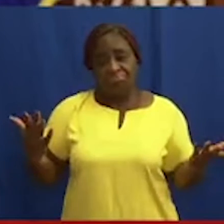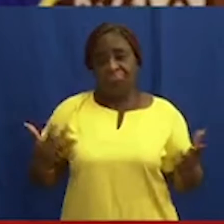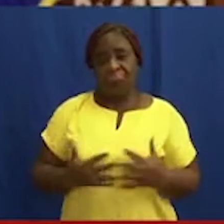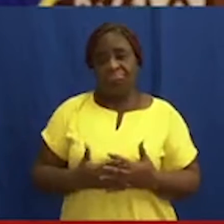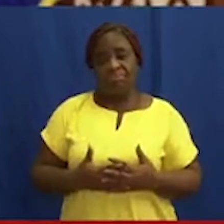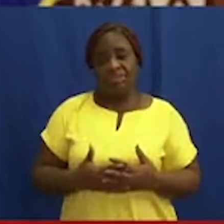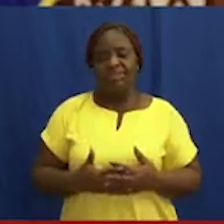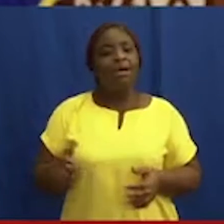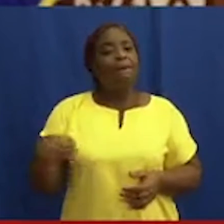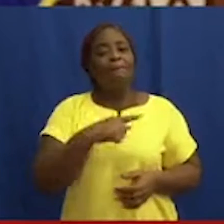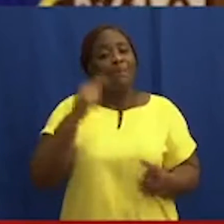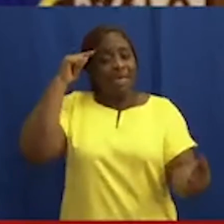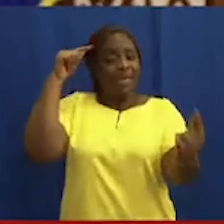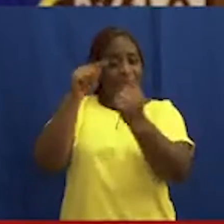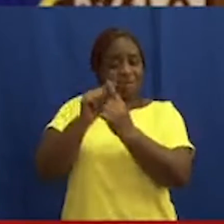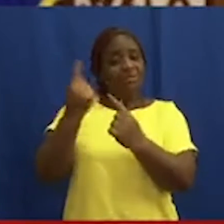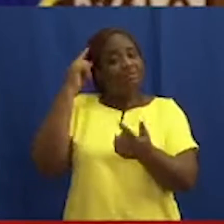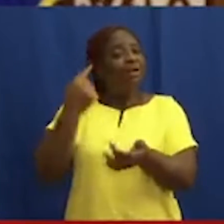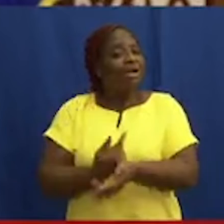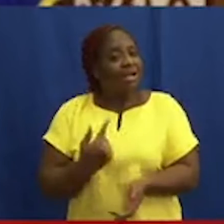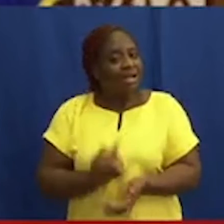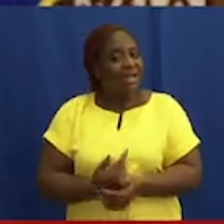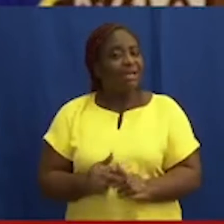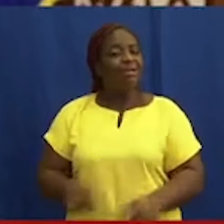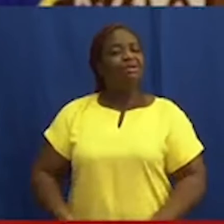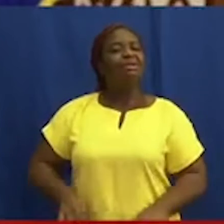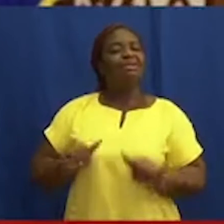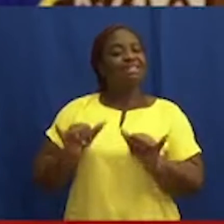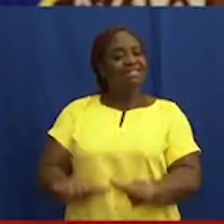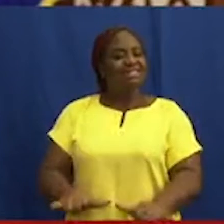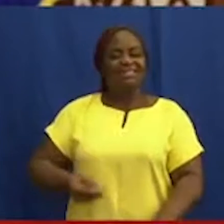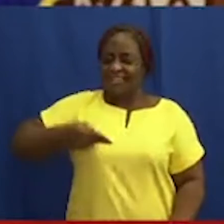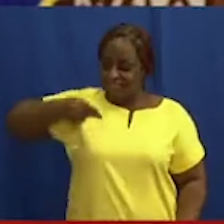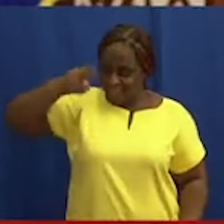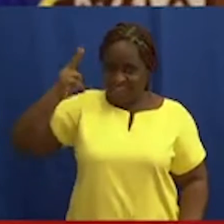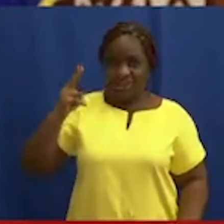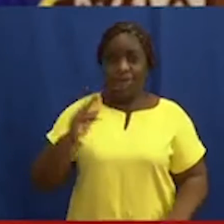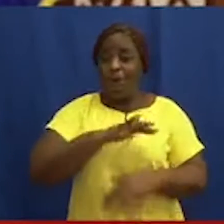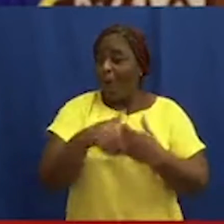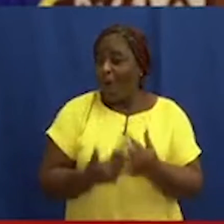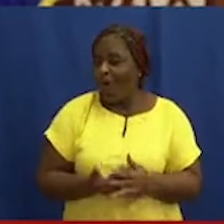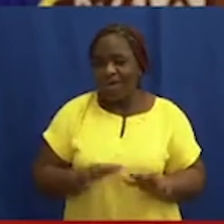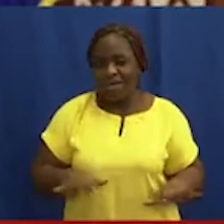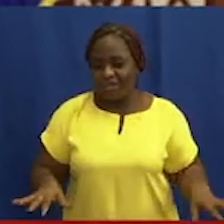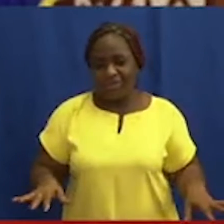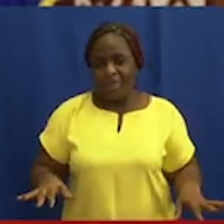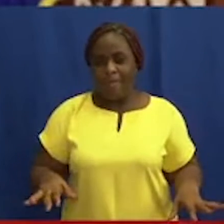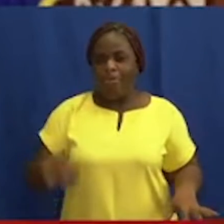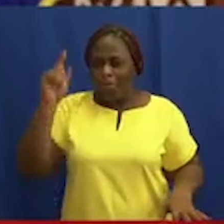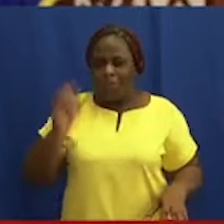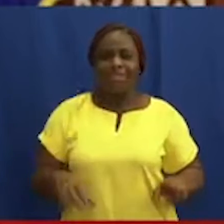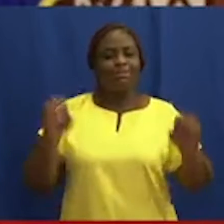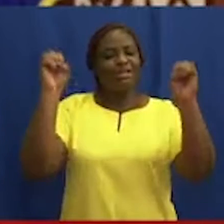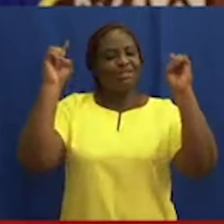sabon doka da kuma tsari na biyan haraji na ainihin kadarori sannan kuma zamu ci